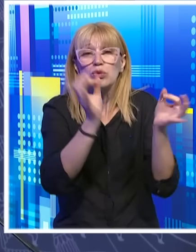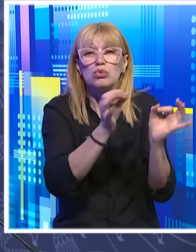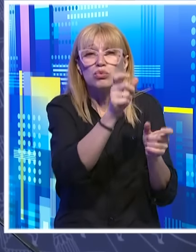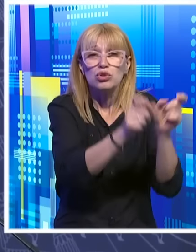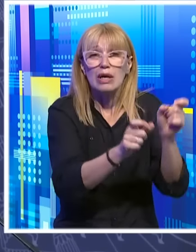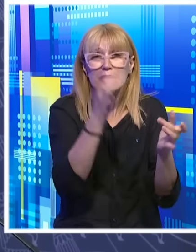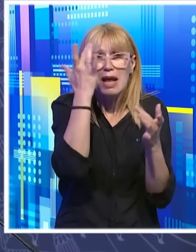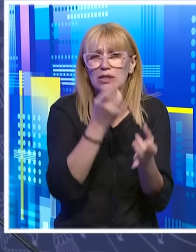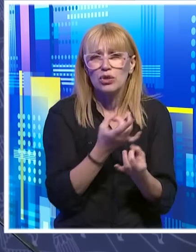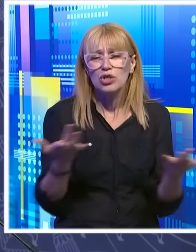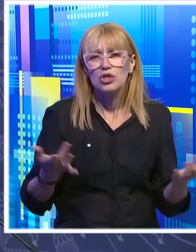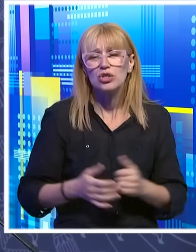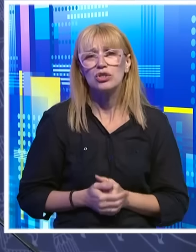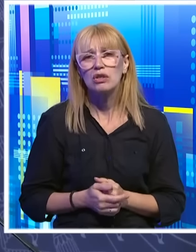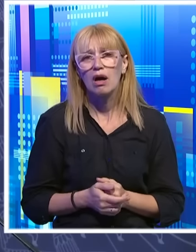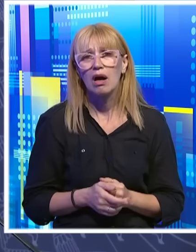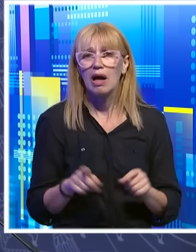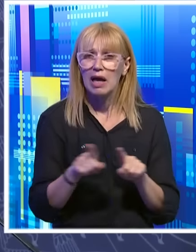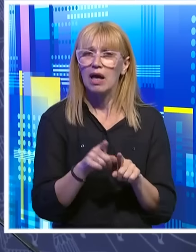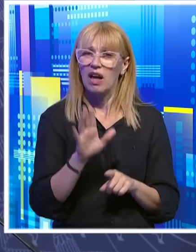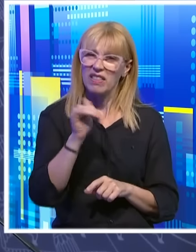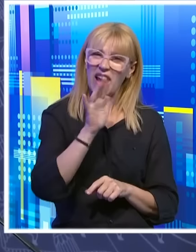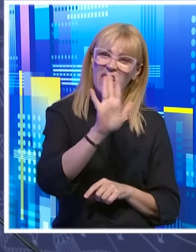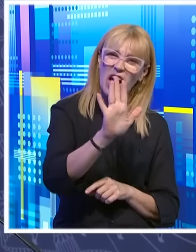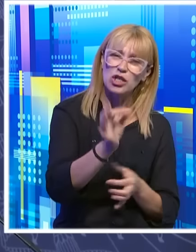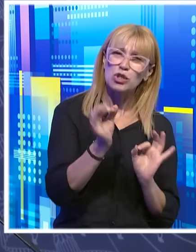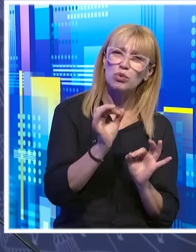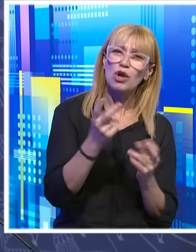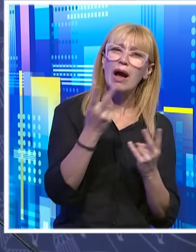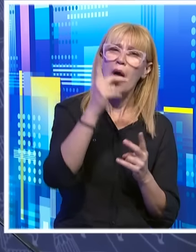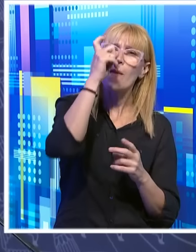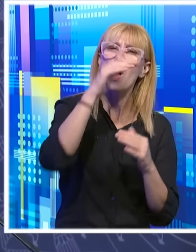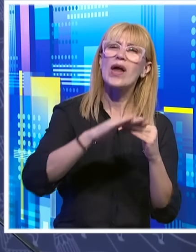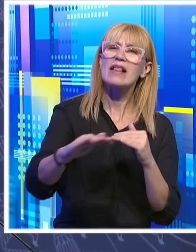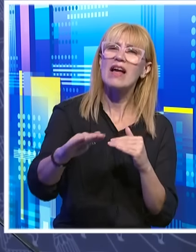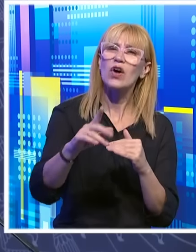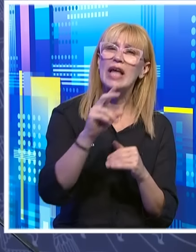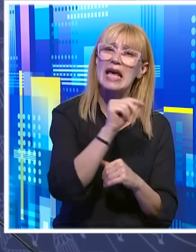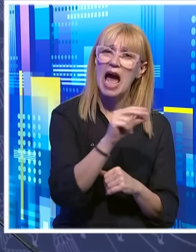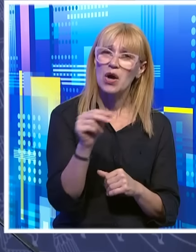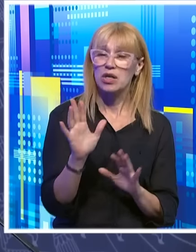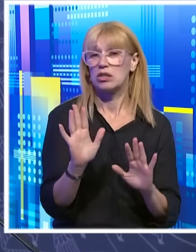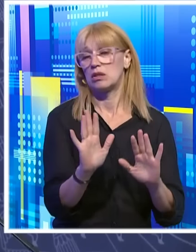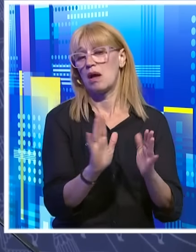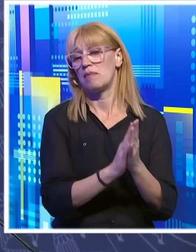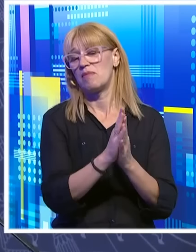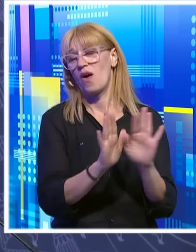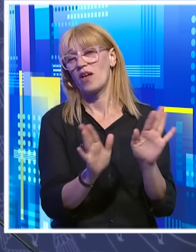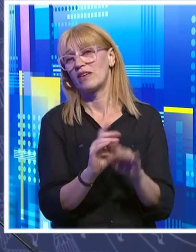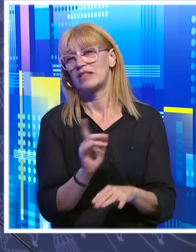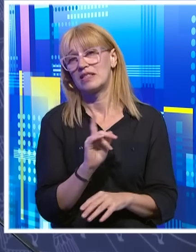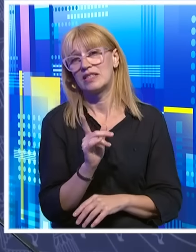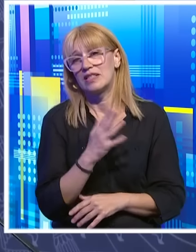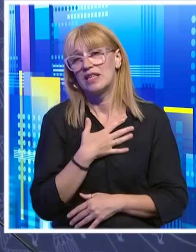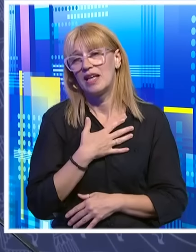Je li vam stručnjak kao i za Beograd na vodi Rajko Ristić? Nemojte kad vas molim. Imate mnogo stručnjaka i mnogo profesora koje ne želite da dovedete i